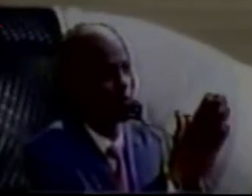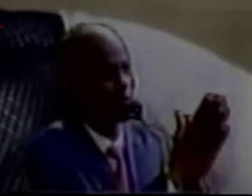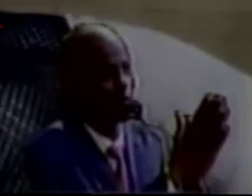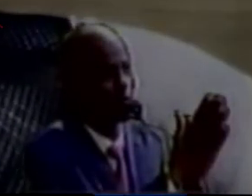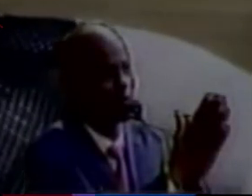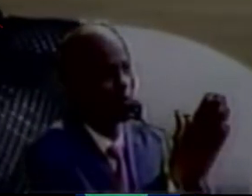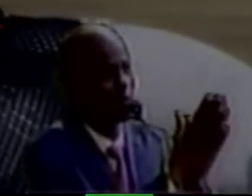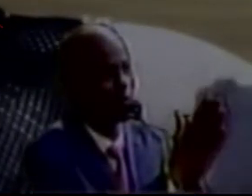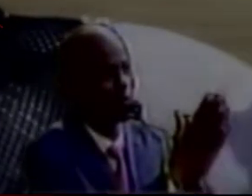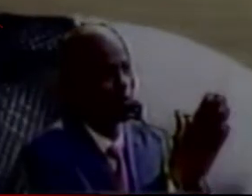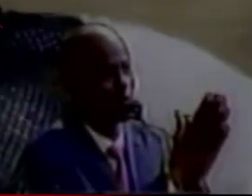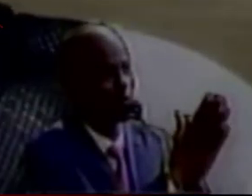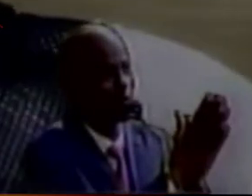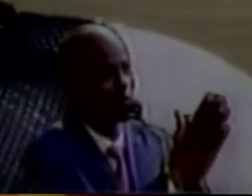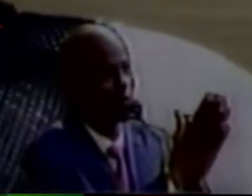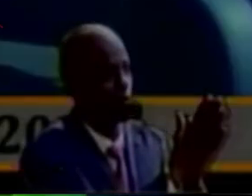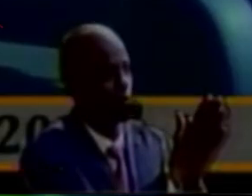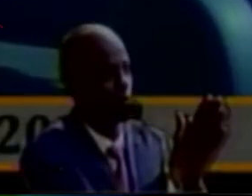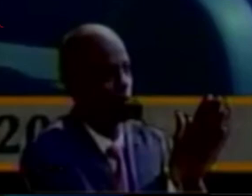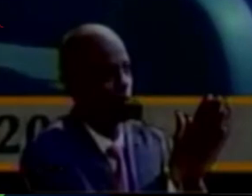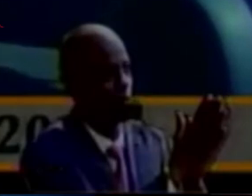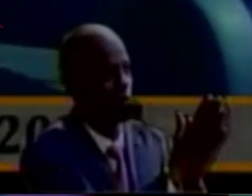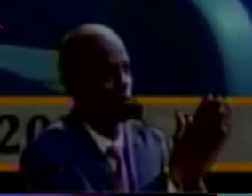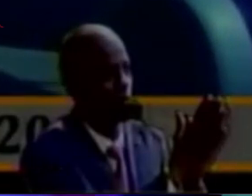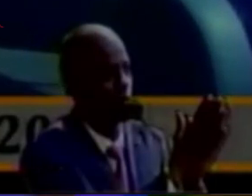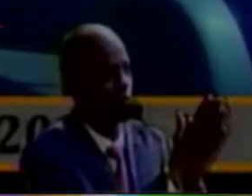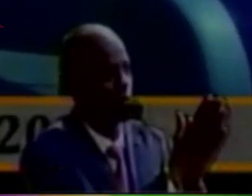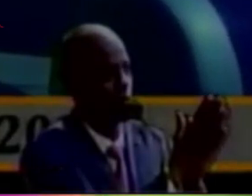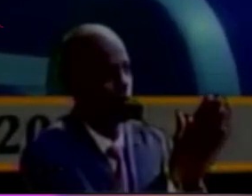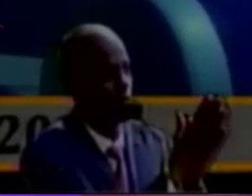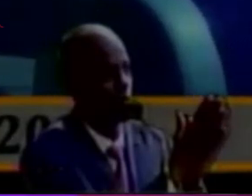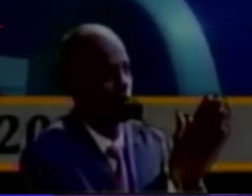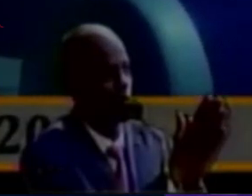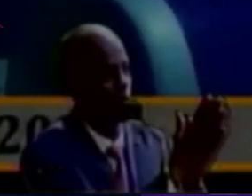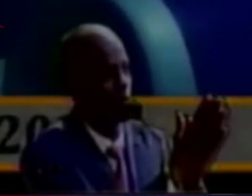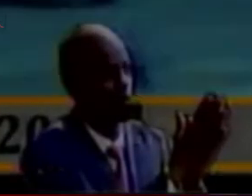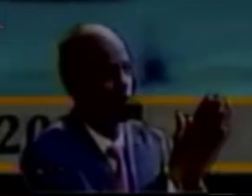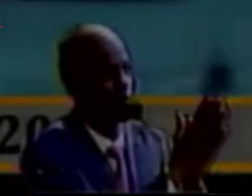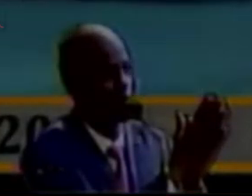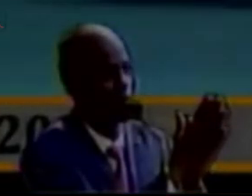that's coordinated through World Food Program and other NGOs. So